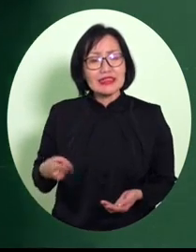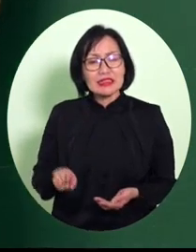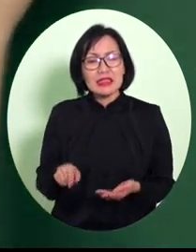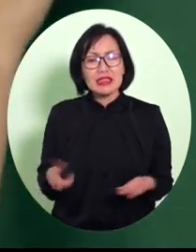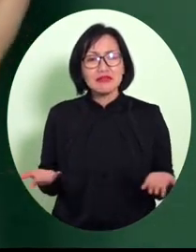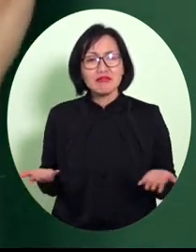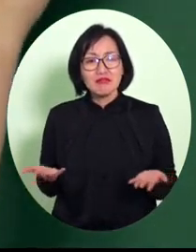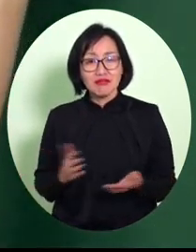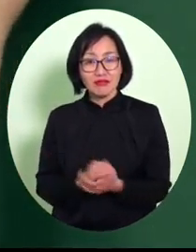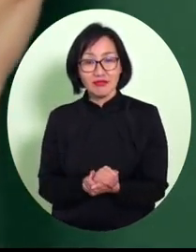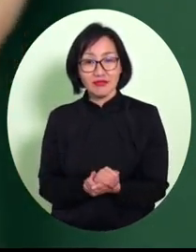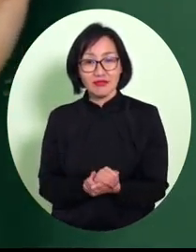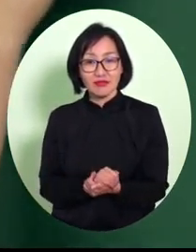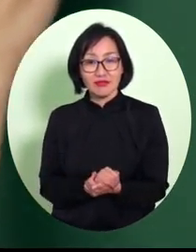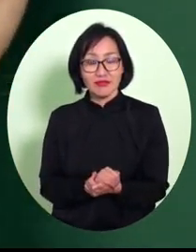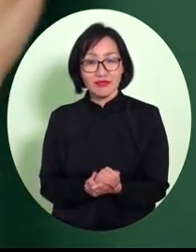За яагаад гэвэл